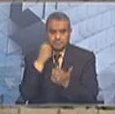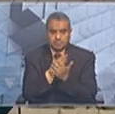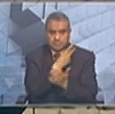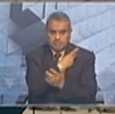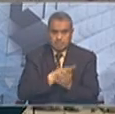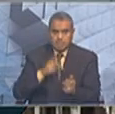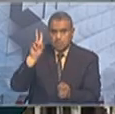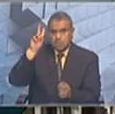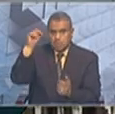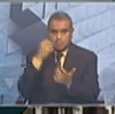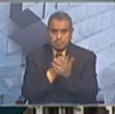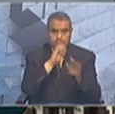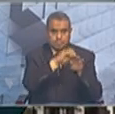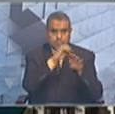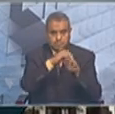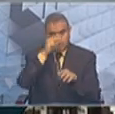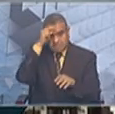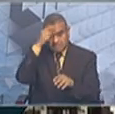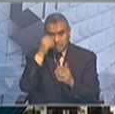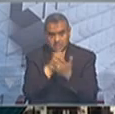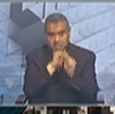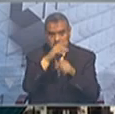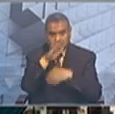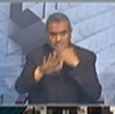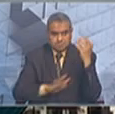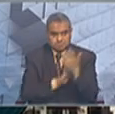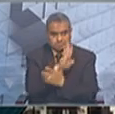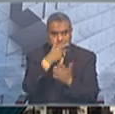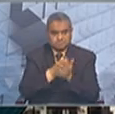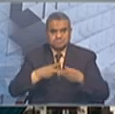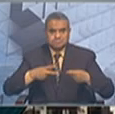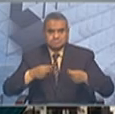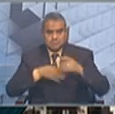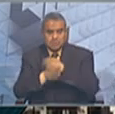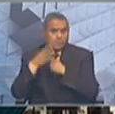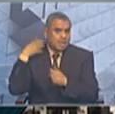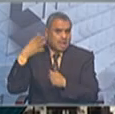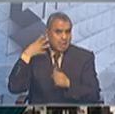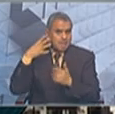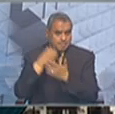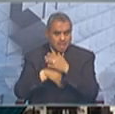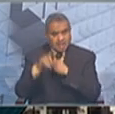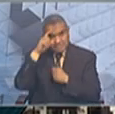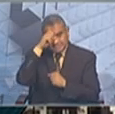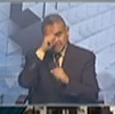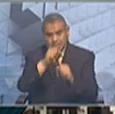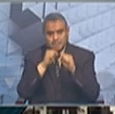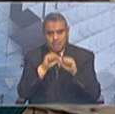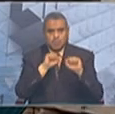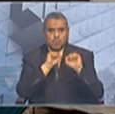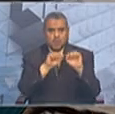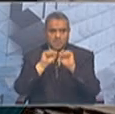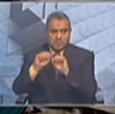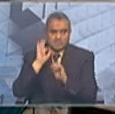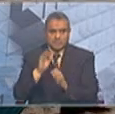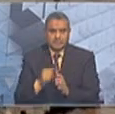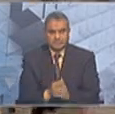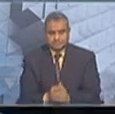الأمم المتحدة تدعو ميليشيات طرابلس إلى وقف الأعمال العدائية وعدم تعريض حياة المدنيين للخطر.